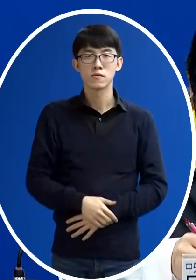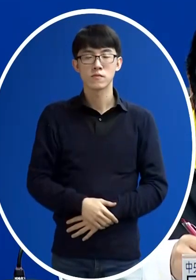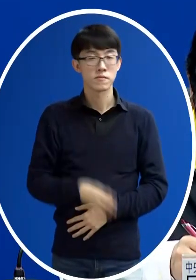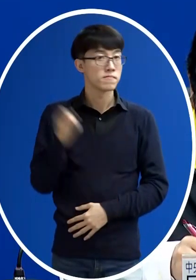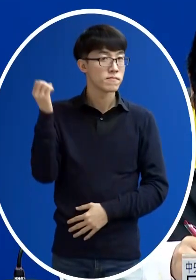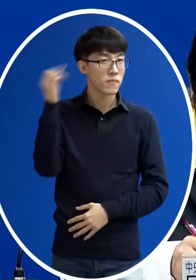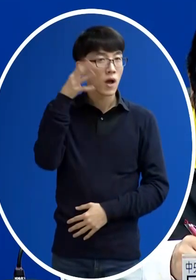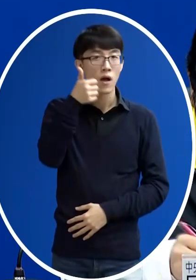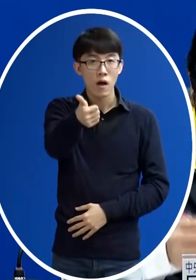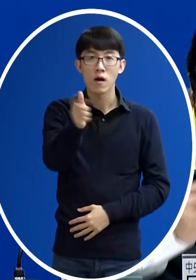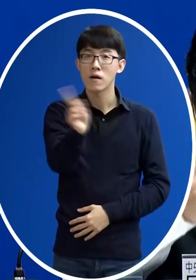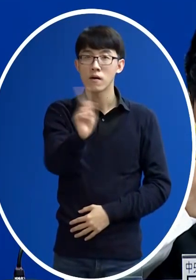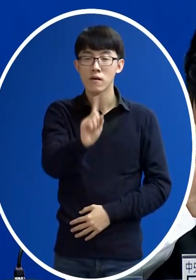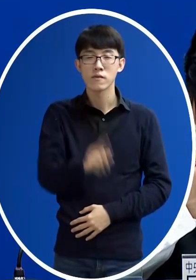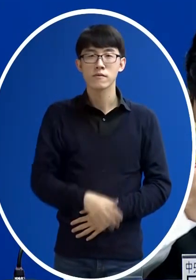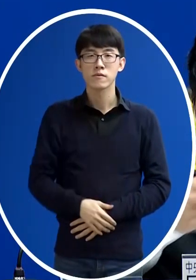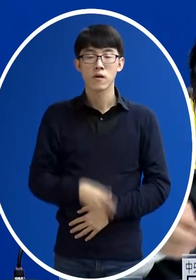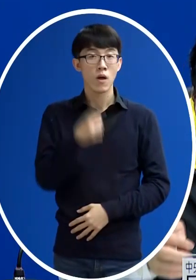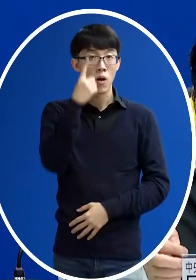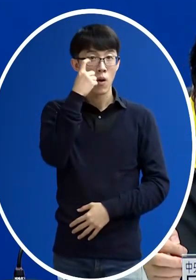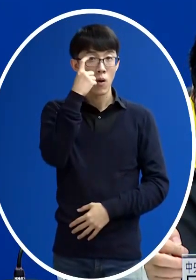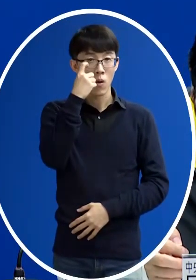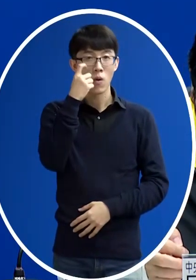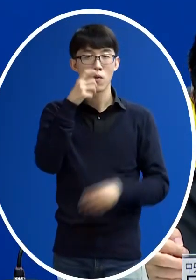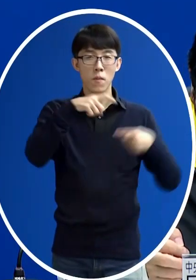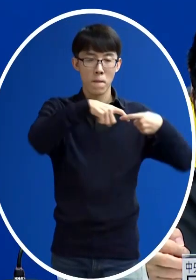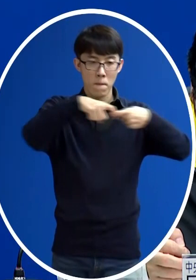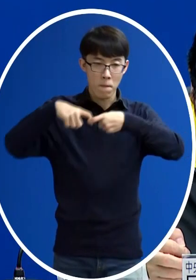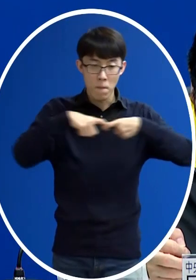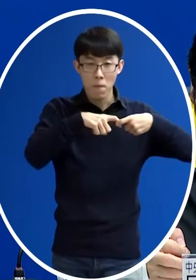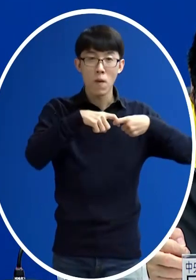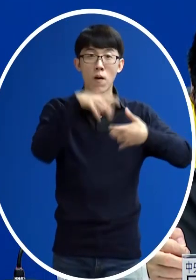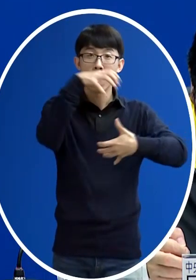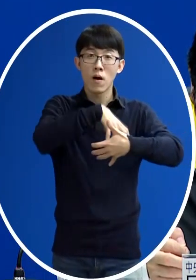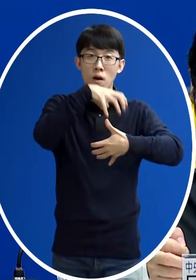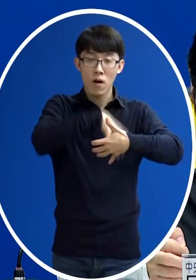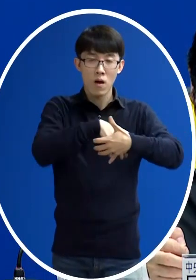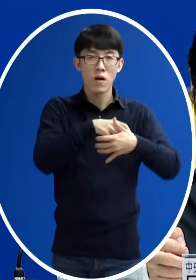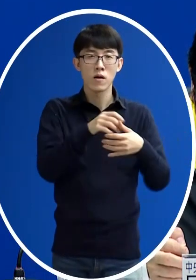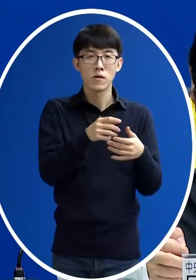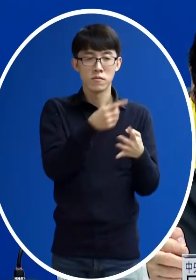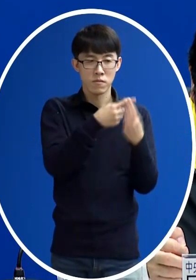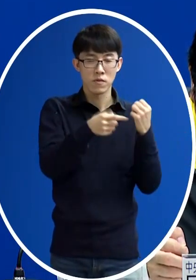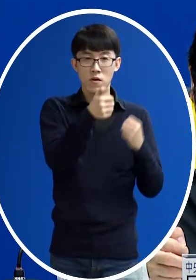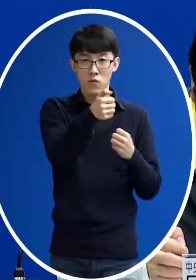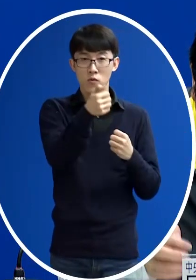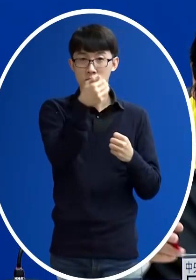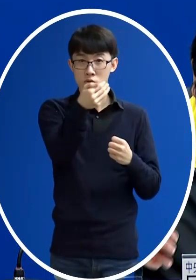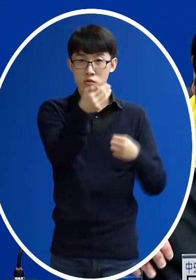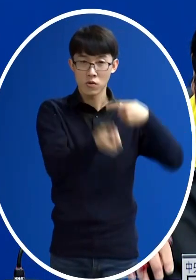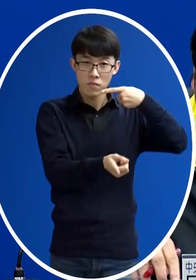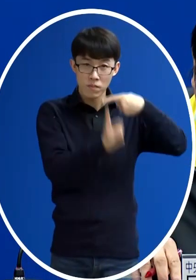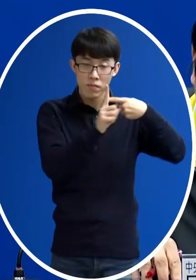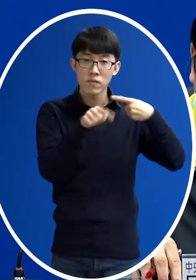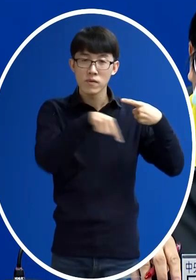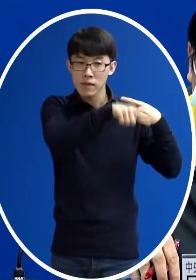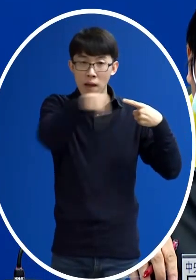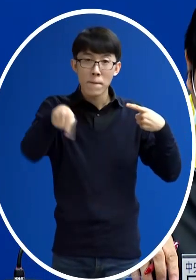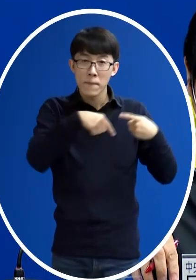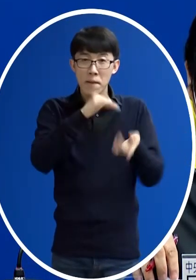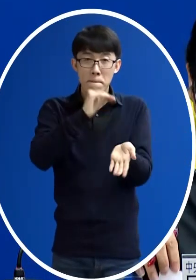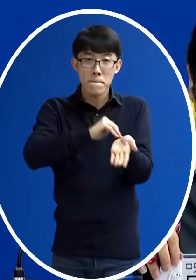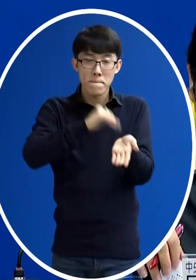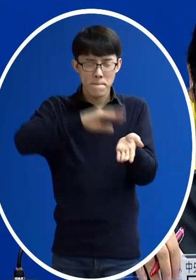消息是说，就欧盟的59例的这个个案报告来讲哈，还没有发现有任何是重症或者